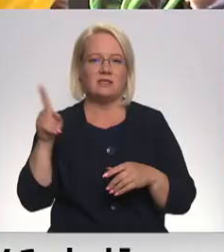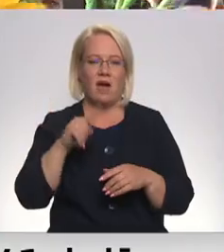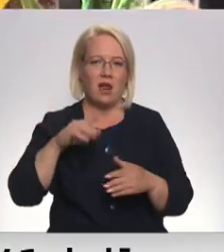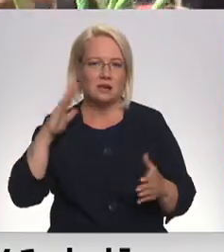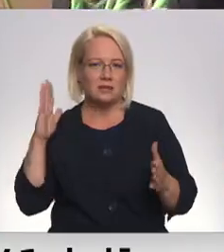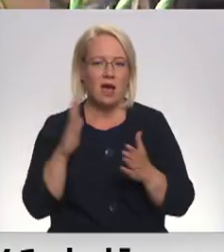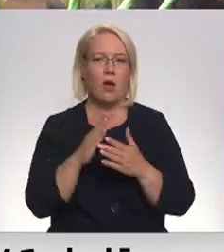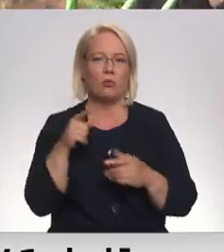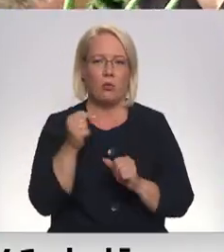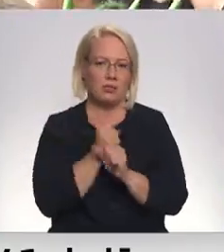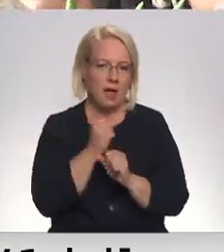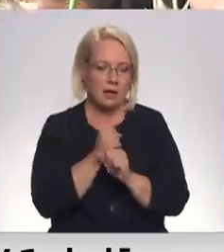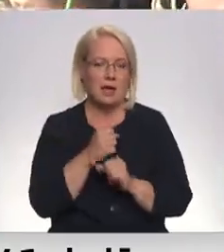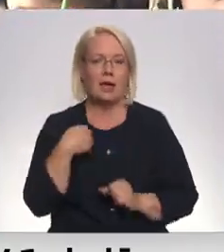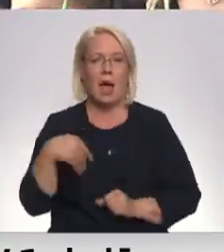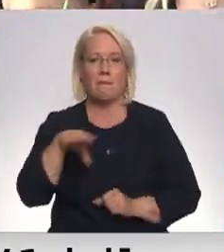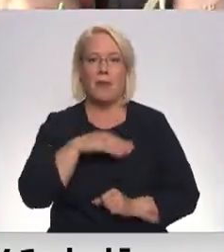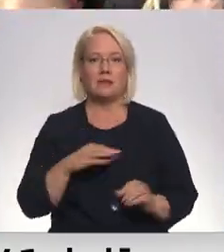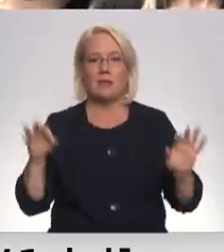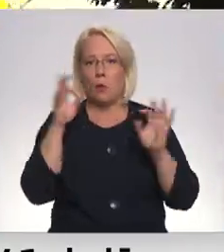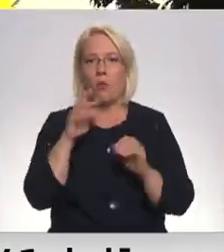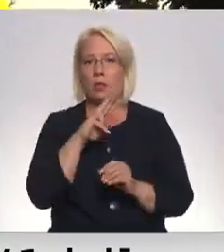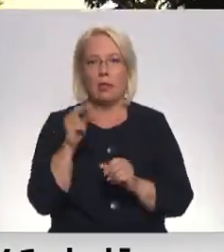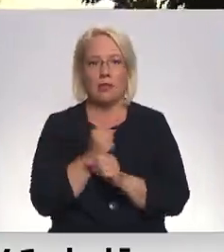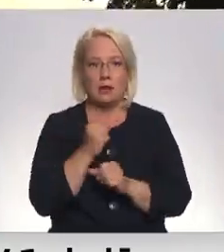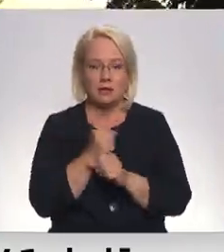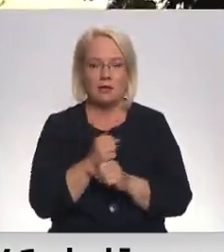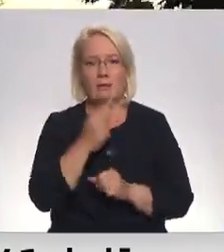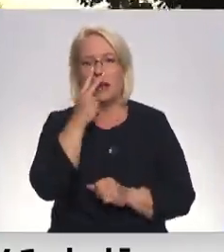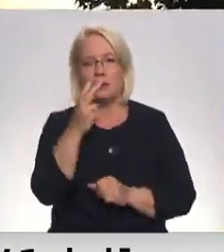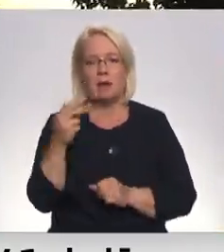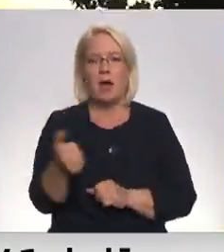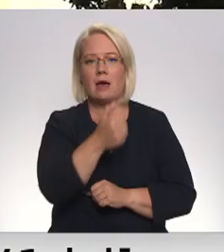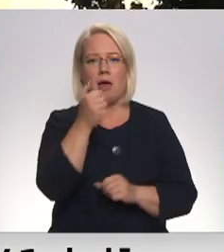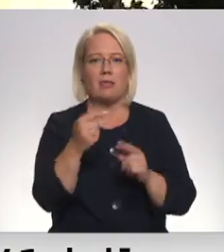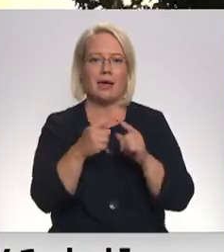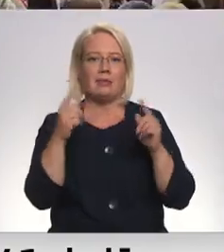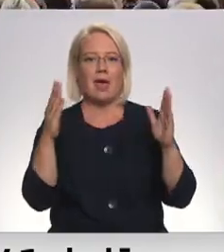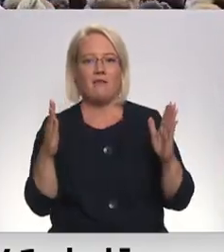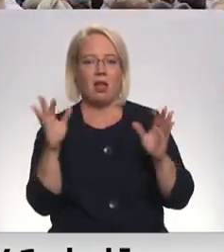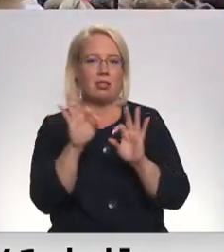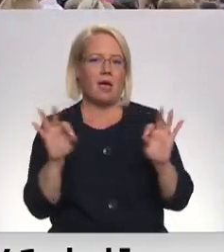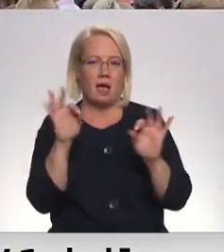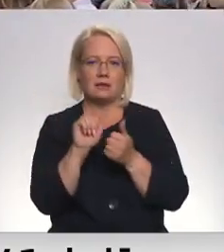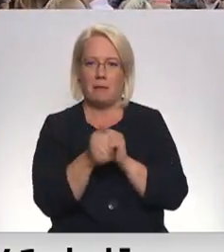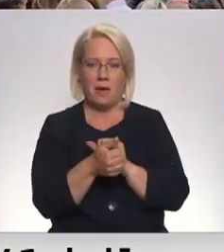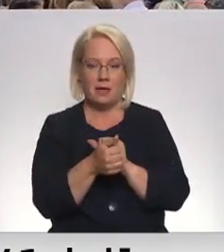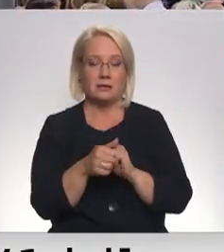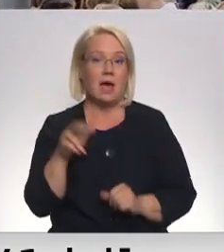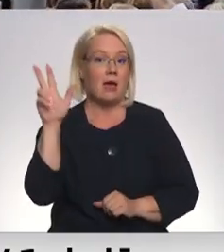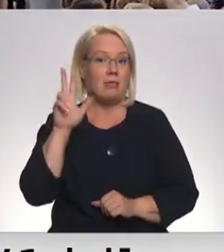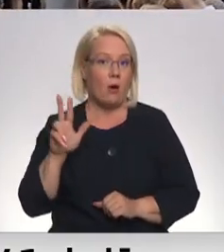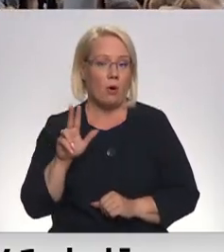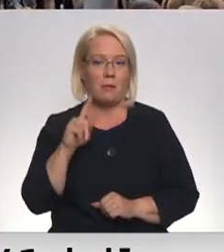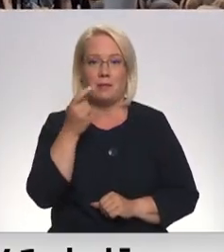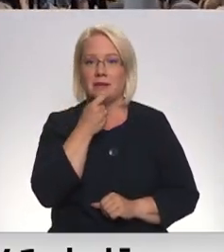darīt. Bet toties, ja mēs neko nedarīsim, tad, nu, kā jau, ja skatās gadu intervālā, nekas arī nemainīsies. Daugavpilī 1.